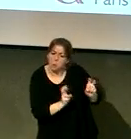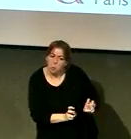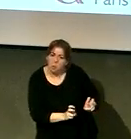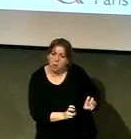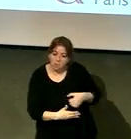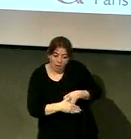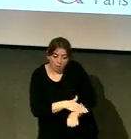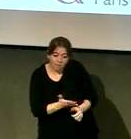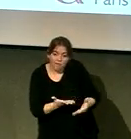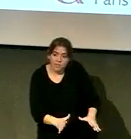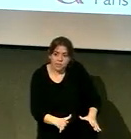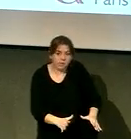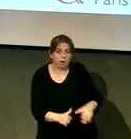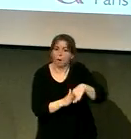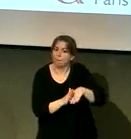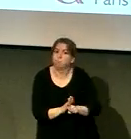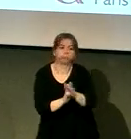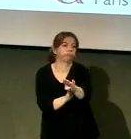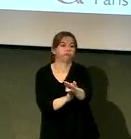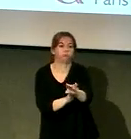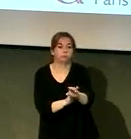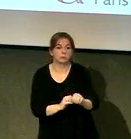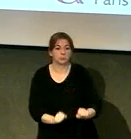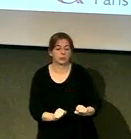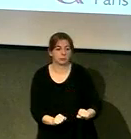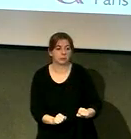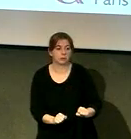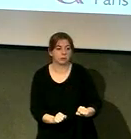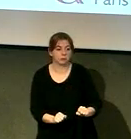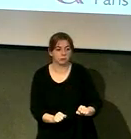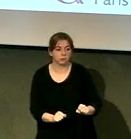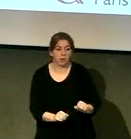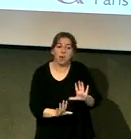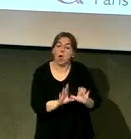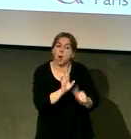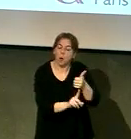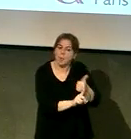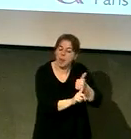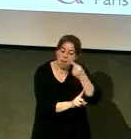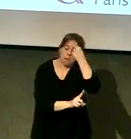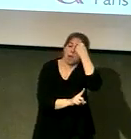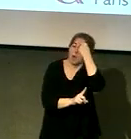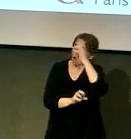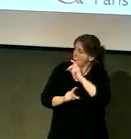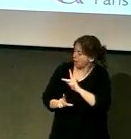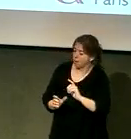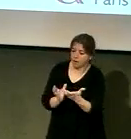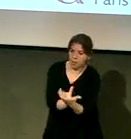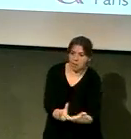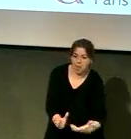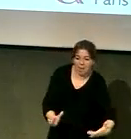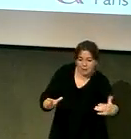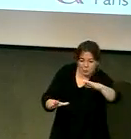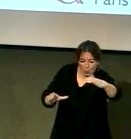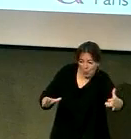elle prend soin avant de boire, par exemple, elle va assurer que le bébé il est bien dans son berceau, elle met des lumières